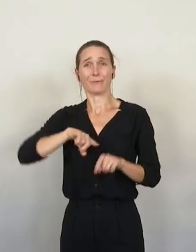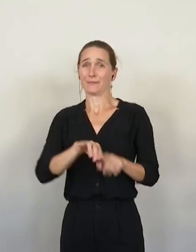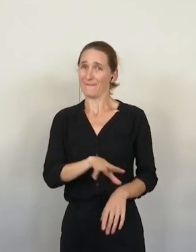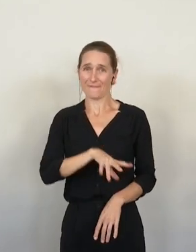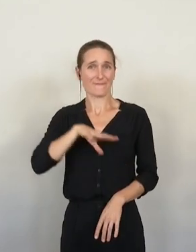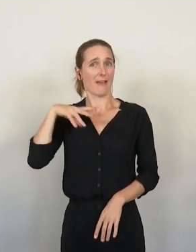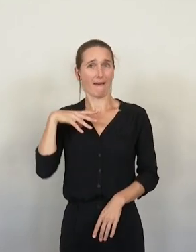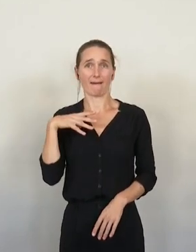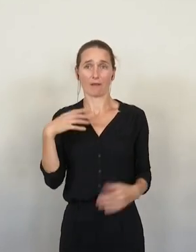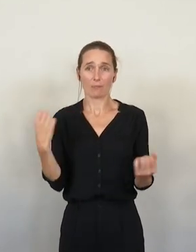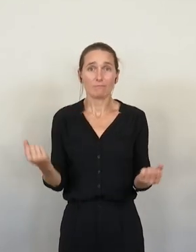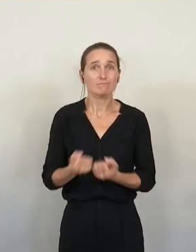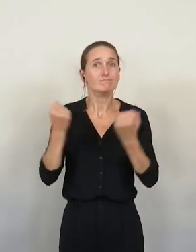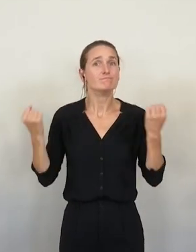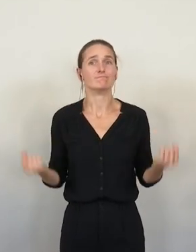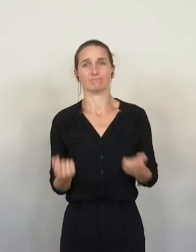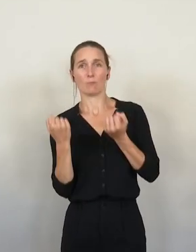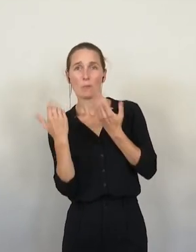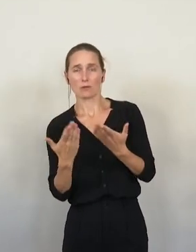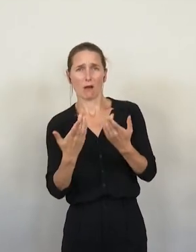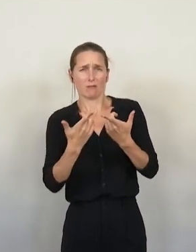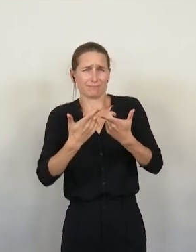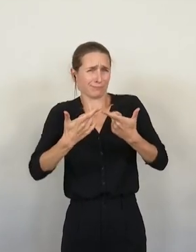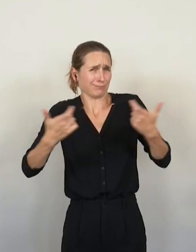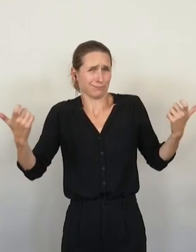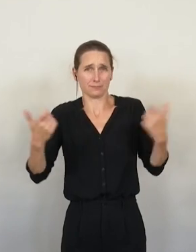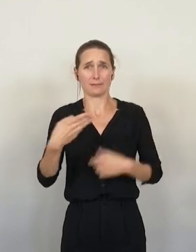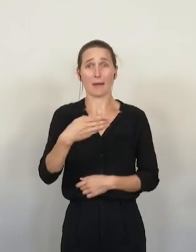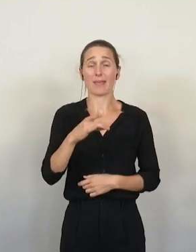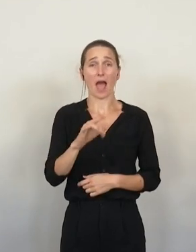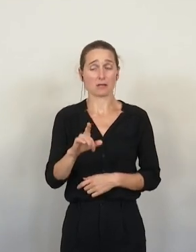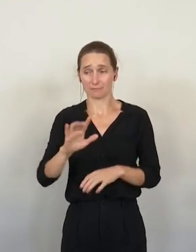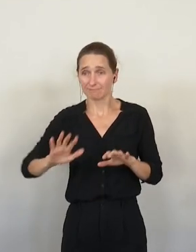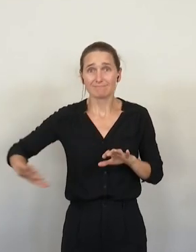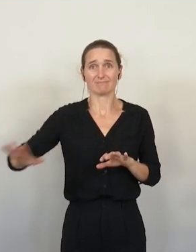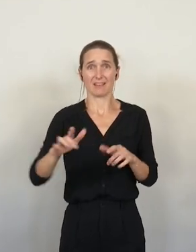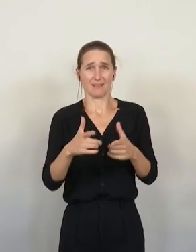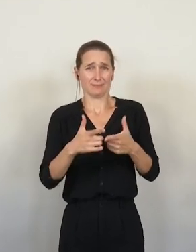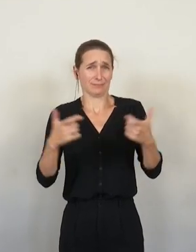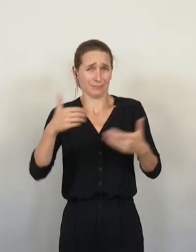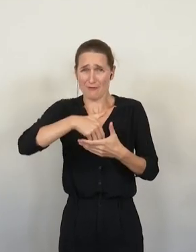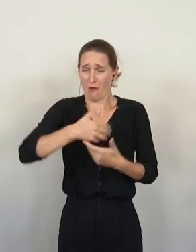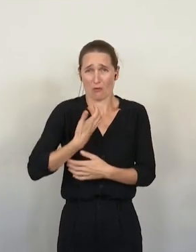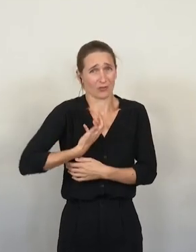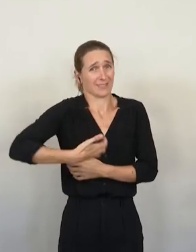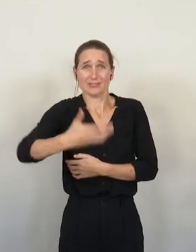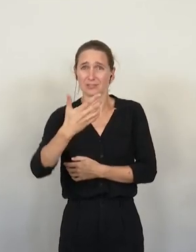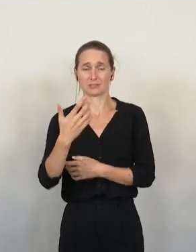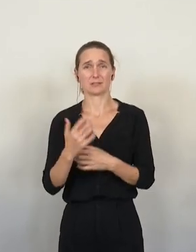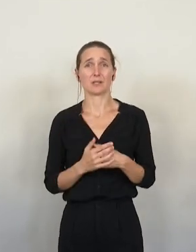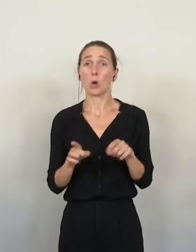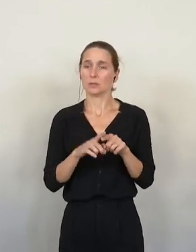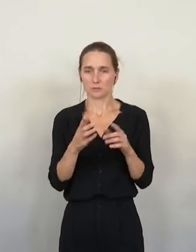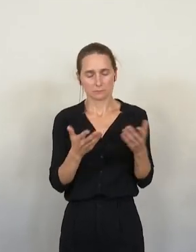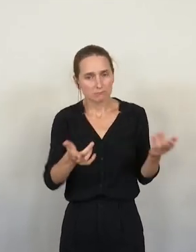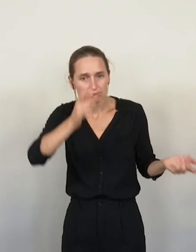activités riches et fi de ces MDH riche des activités qui s'y développe mais aussi des agents et des